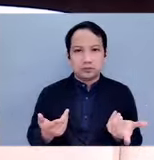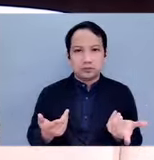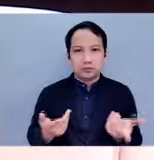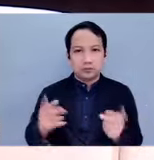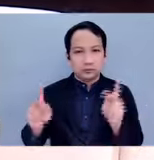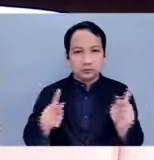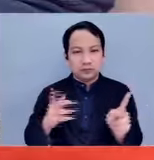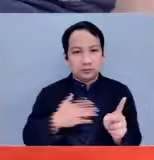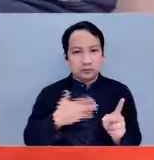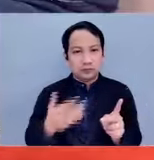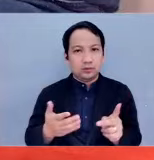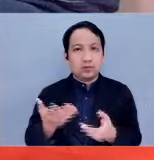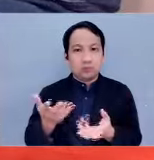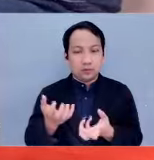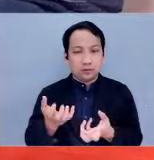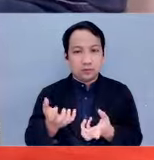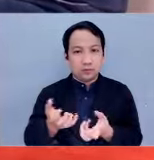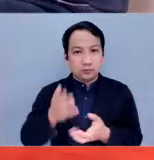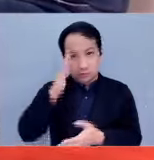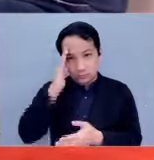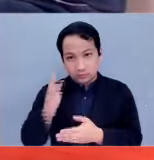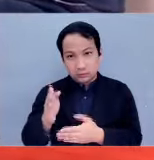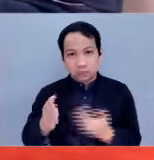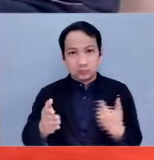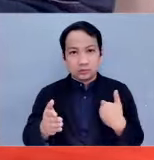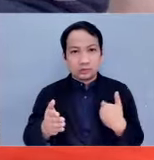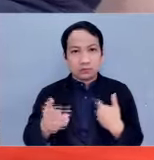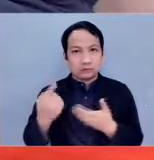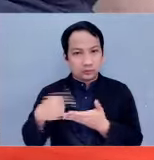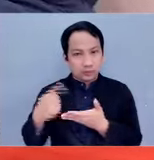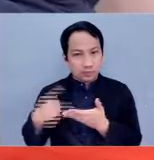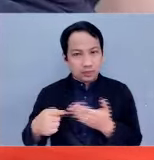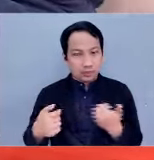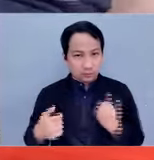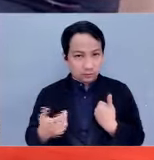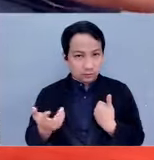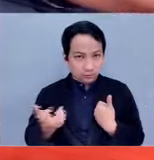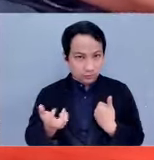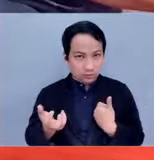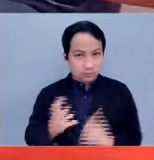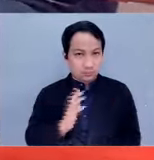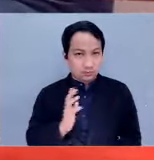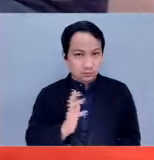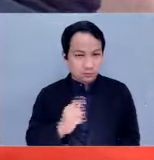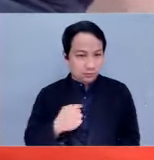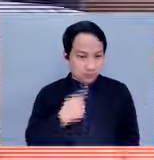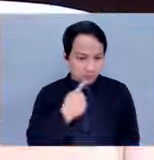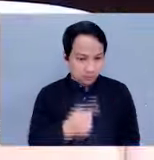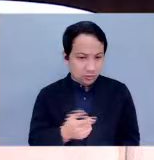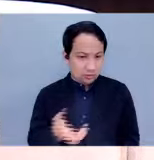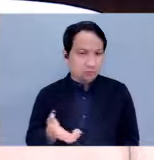tayo kasi doon natin kinukuha yung sense of validation natin na, oy, mabait ako kasi sabi nila mabait ako.